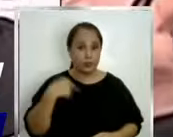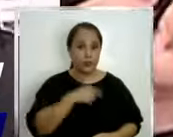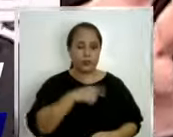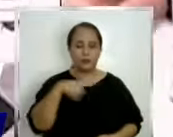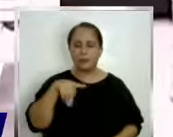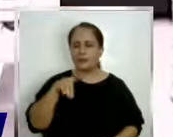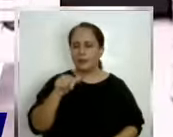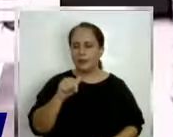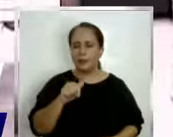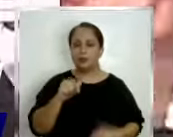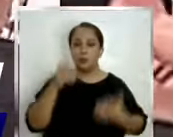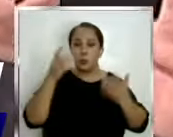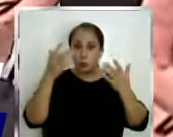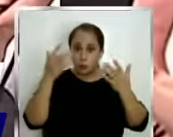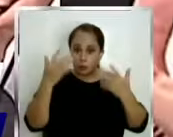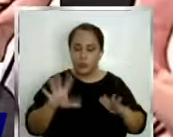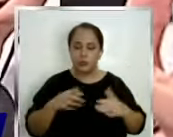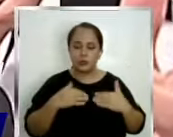have